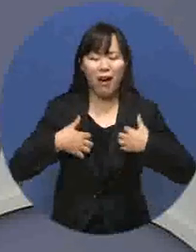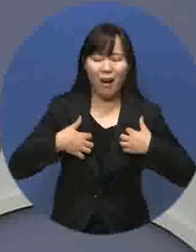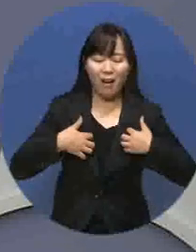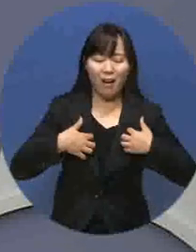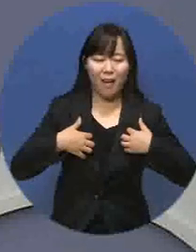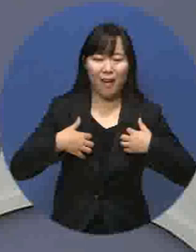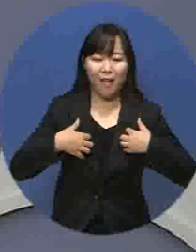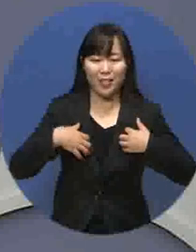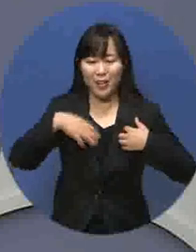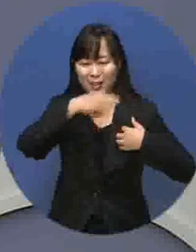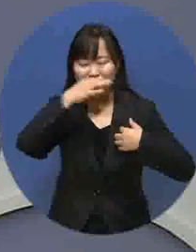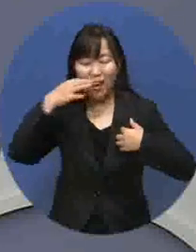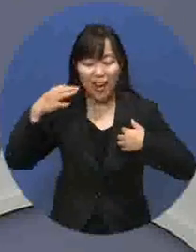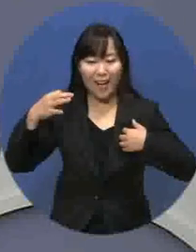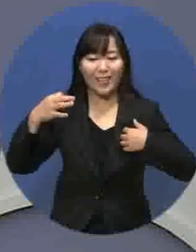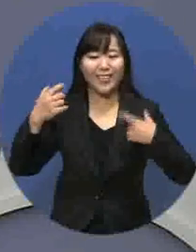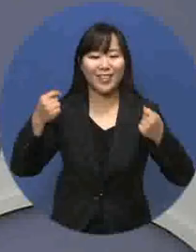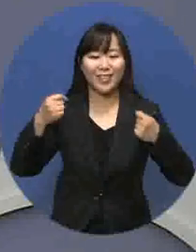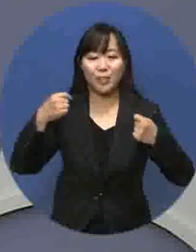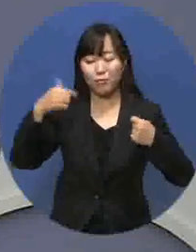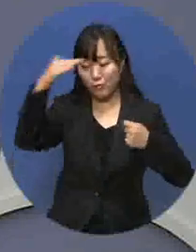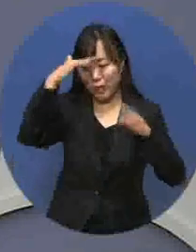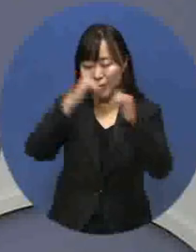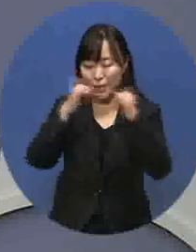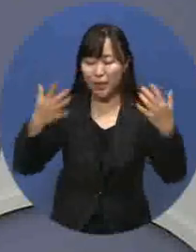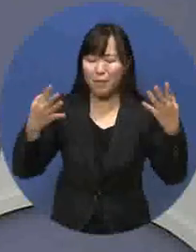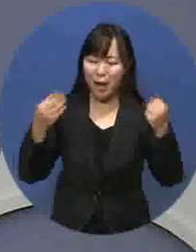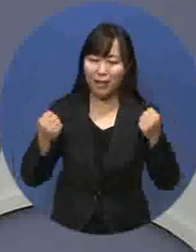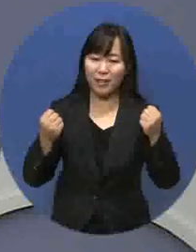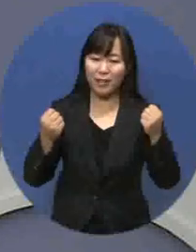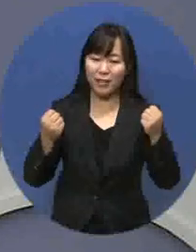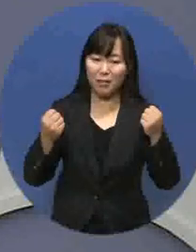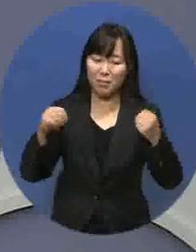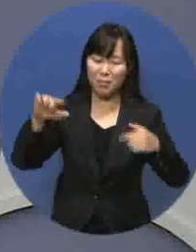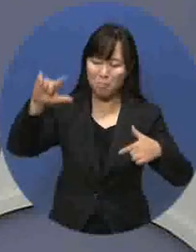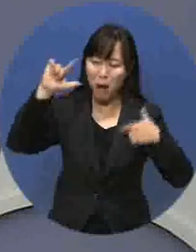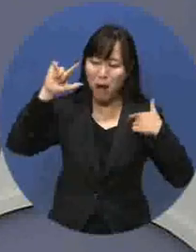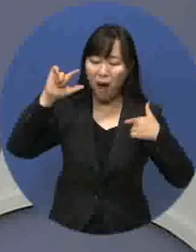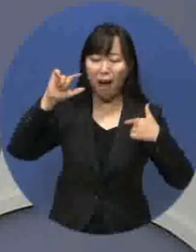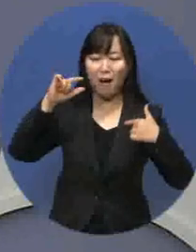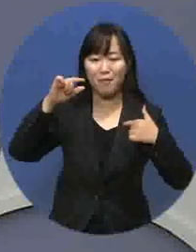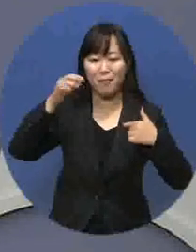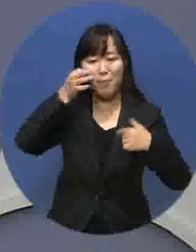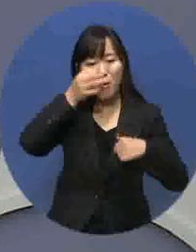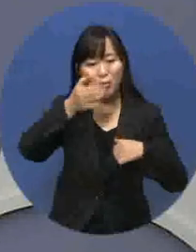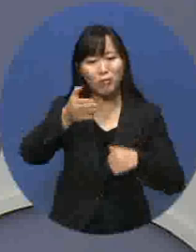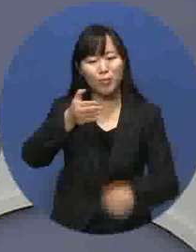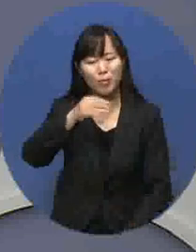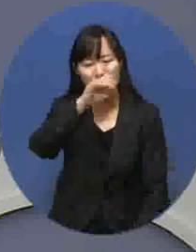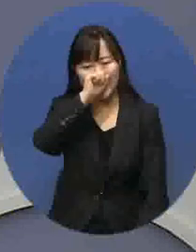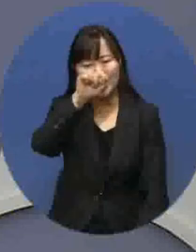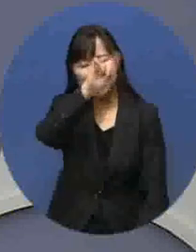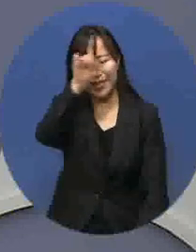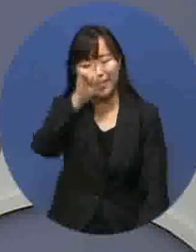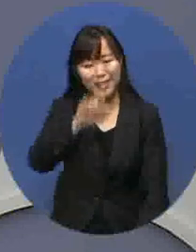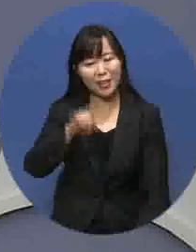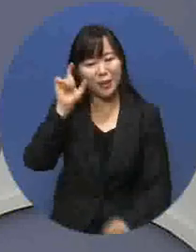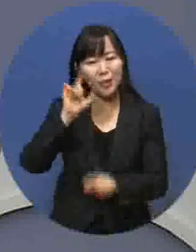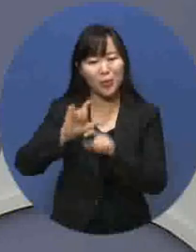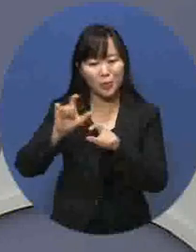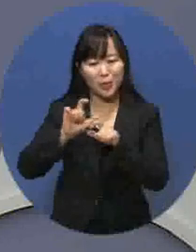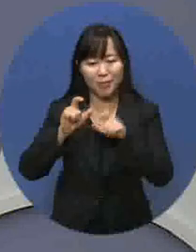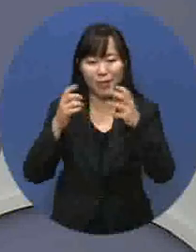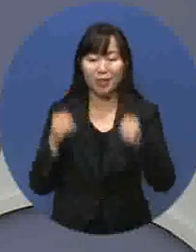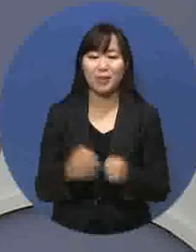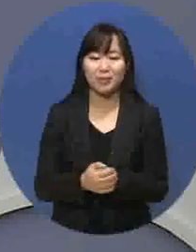조금 이제 우리 관객분들이랑 많이 만나게 하는 게 좋을지 저도 뭐 그런 고민들을 많이